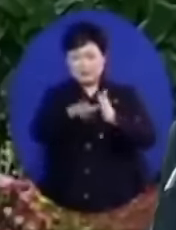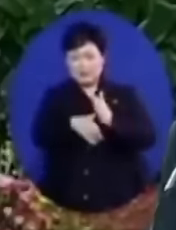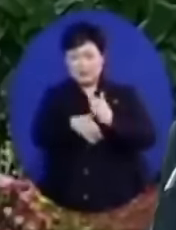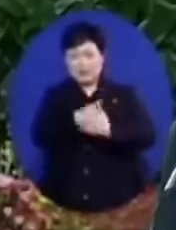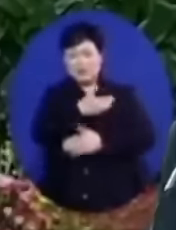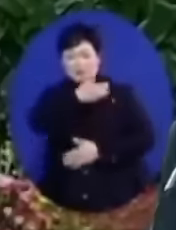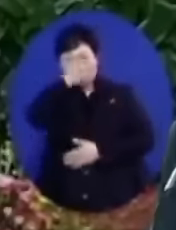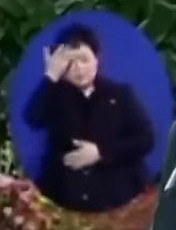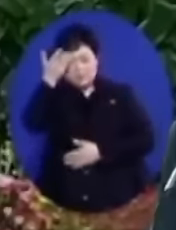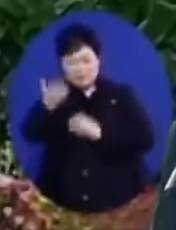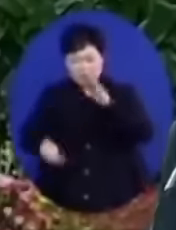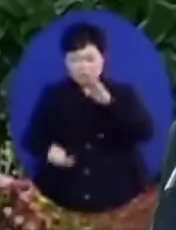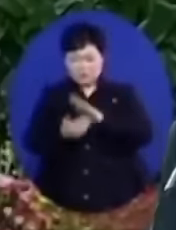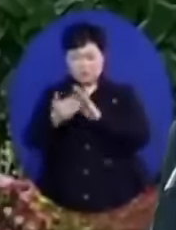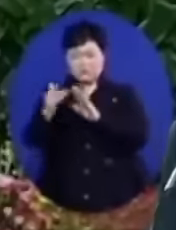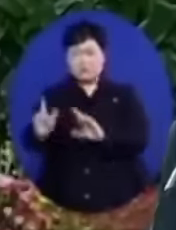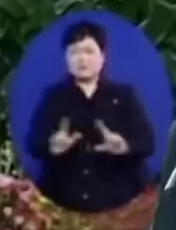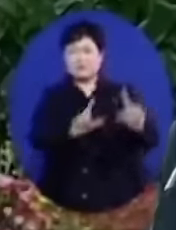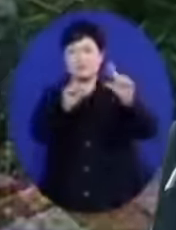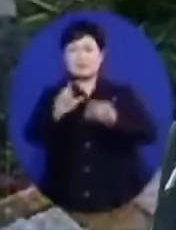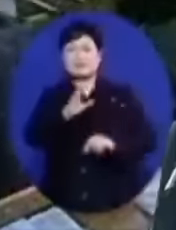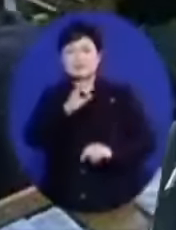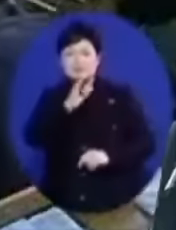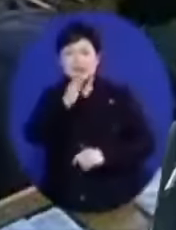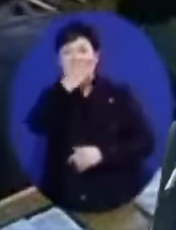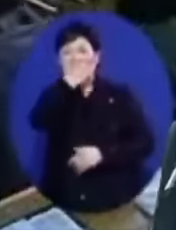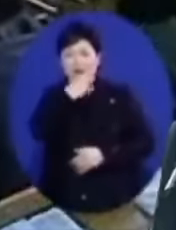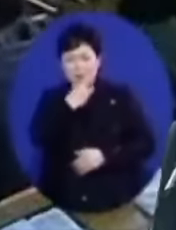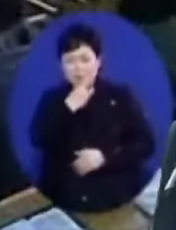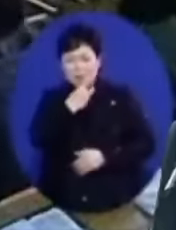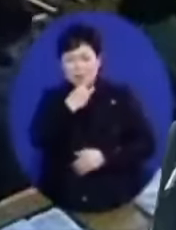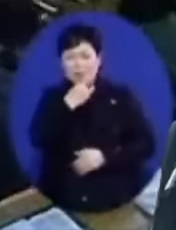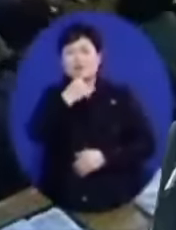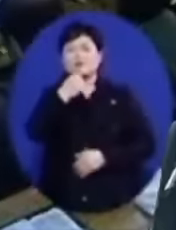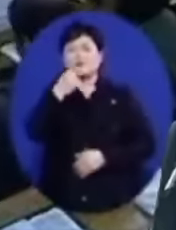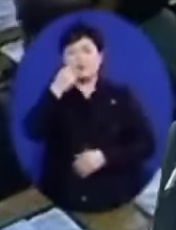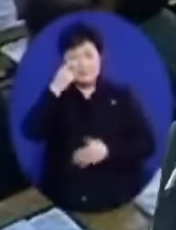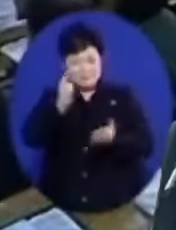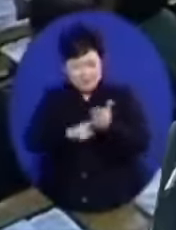이루어지고 삶의 진정한 성공과 행복을 얻게 되는 것입니다.